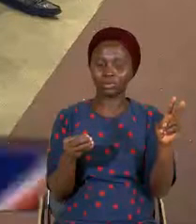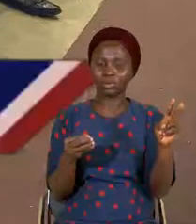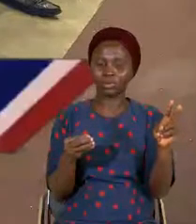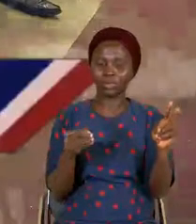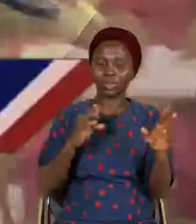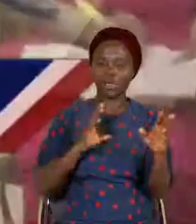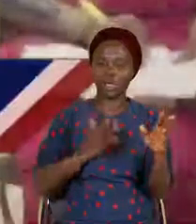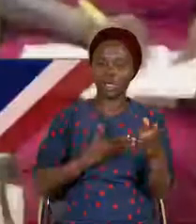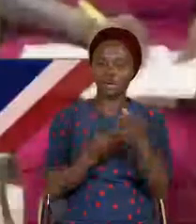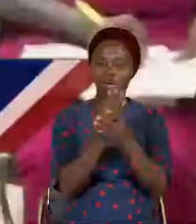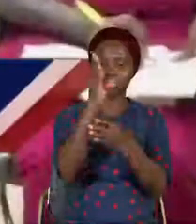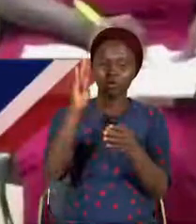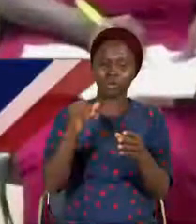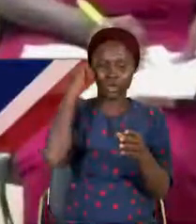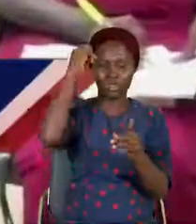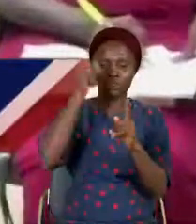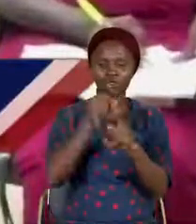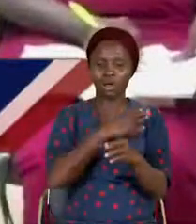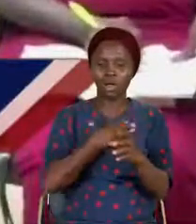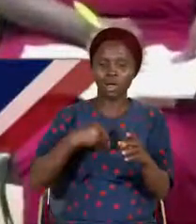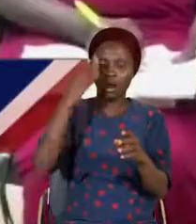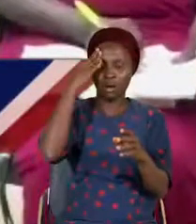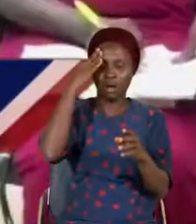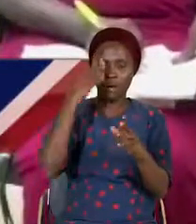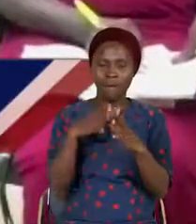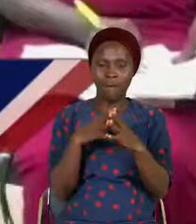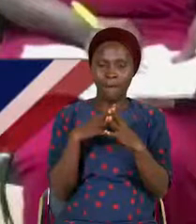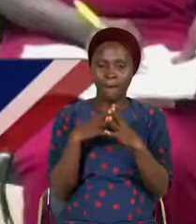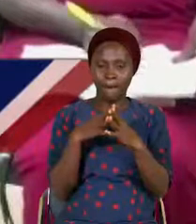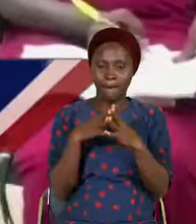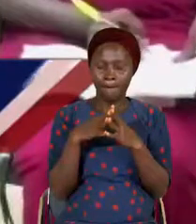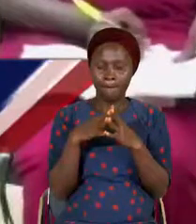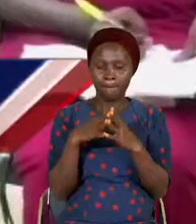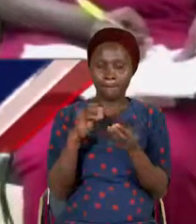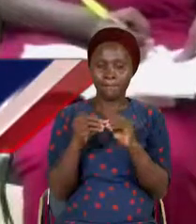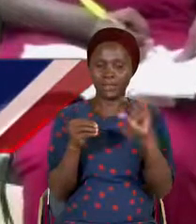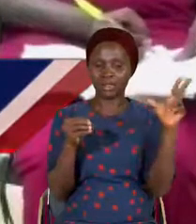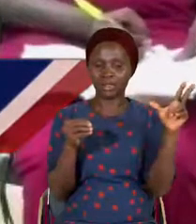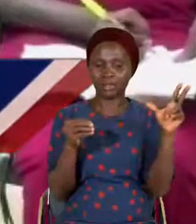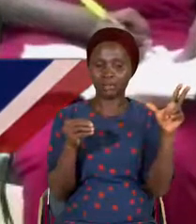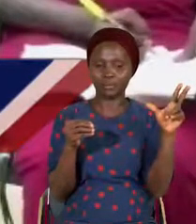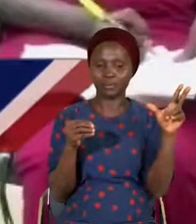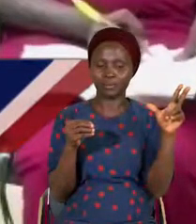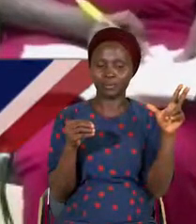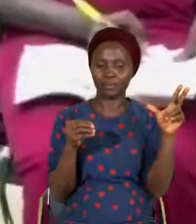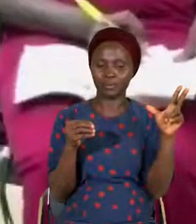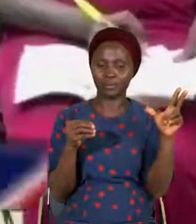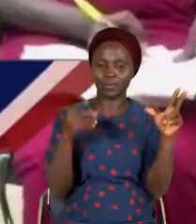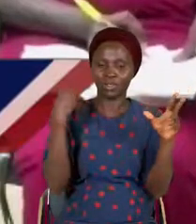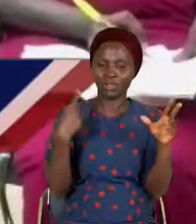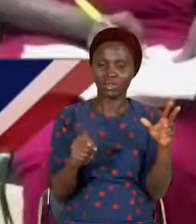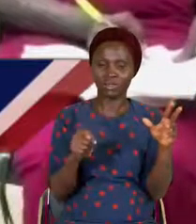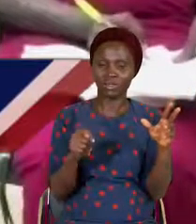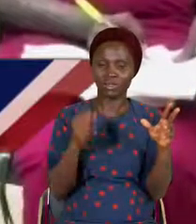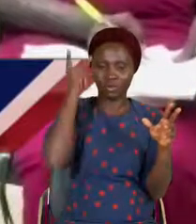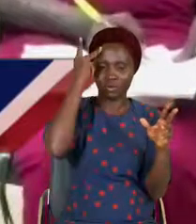point, notre croissance par sa parole et sa connaissance. Troisième élément, le